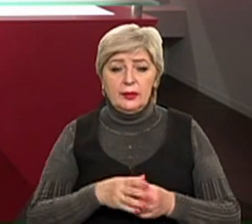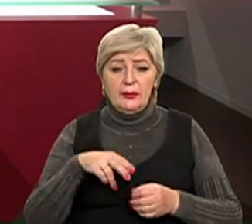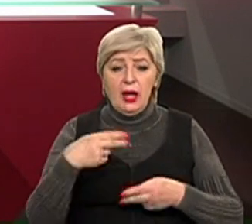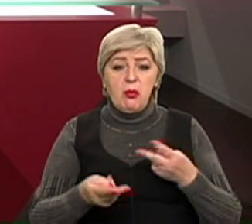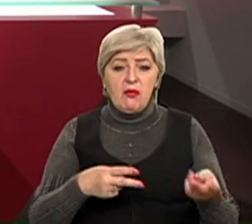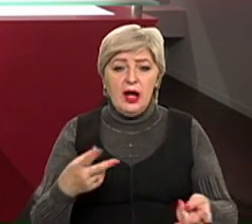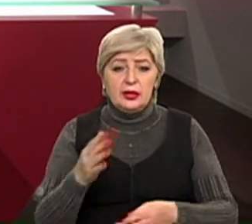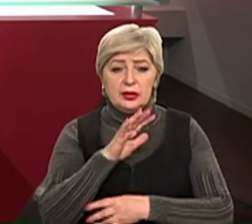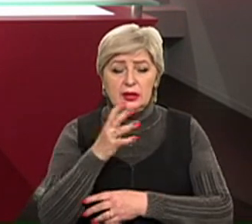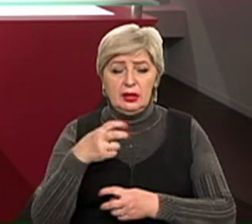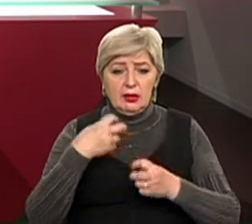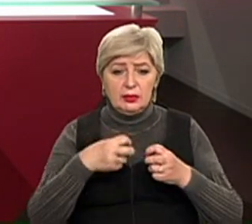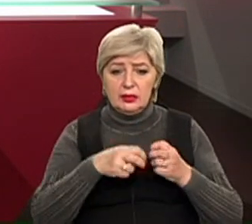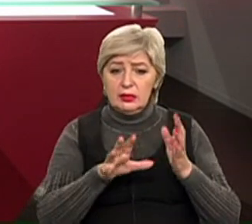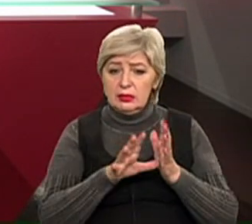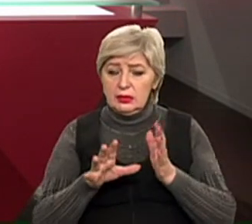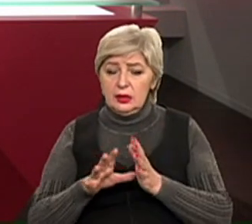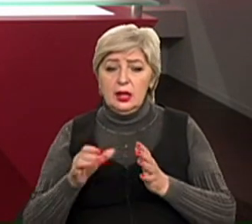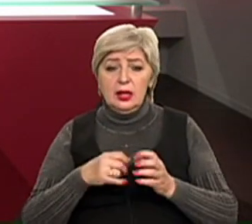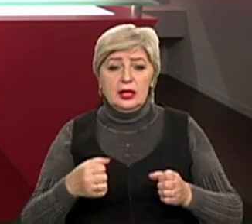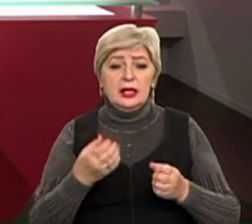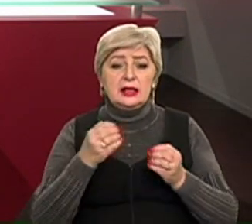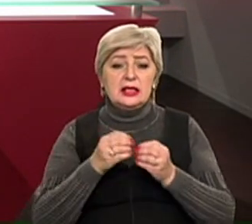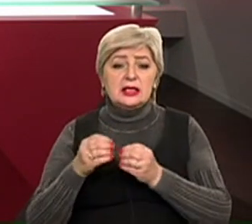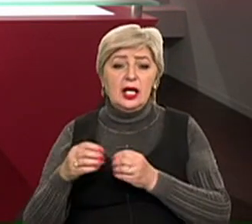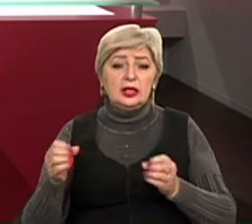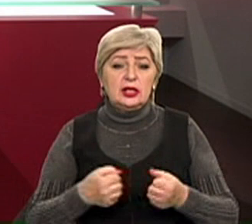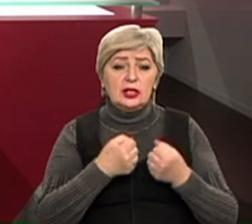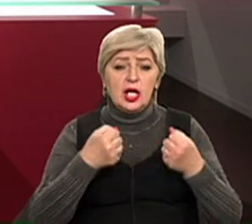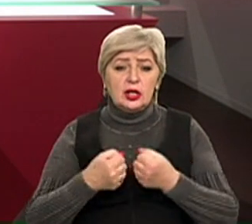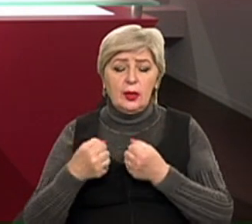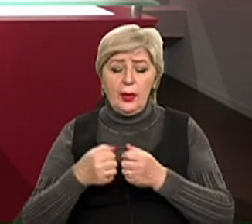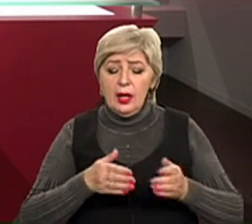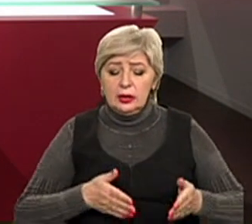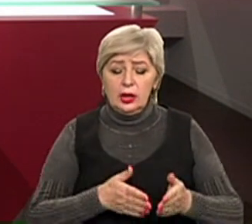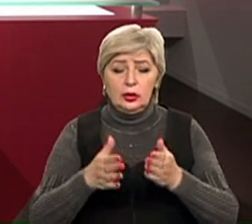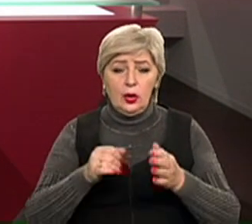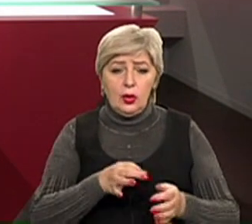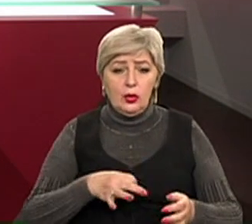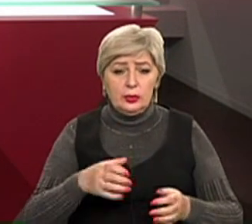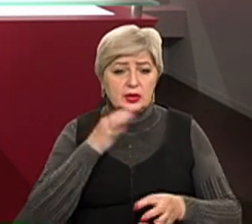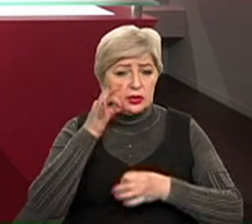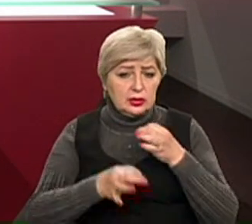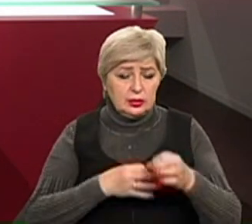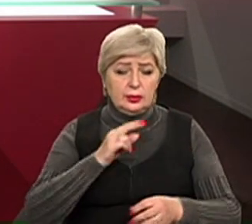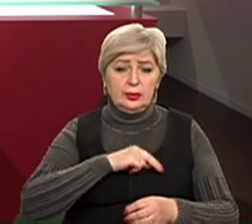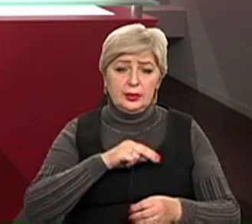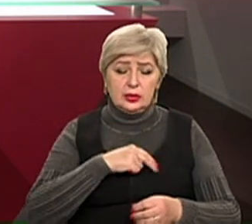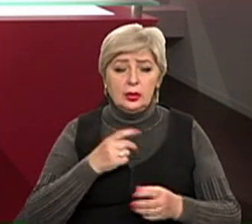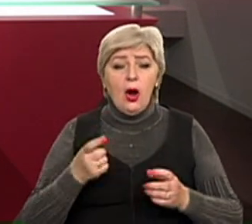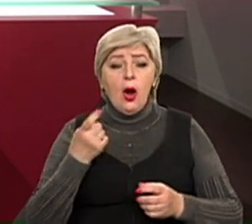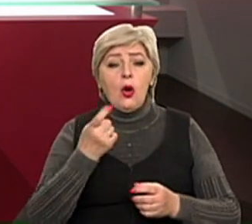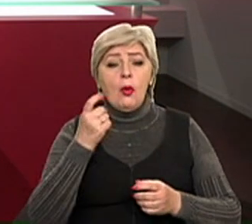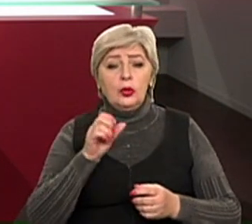Повалені дерева, знеструмлені будинки та десятки ДТП. На дорогах області цілодобово працюють комунальники та аварійники. За 2